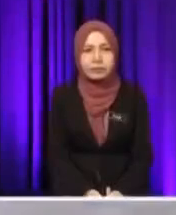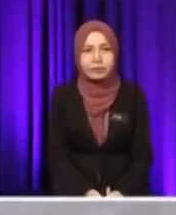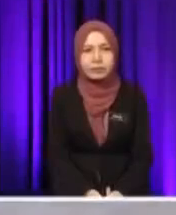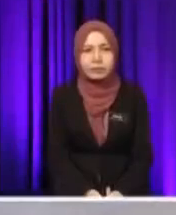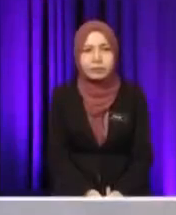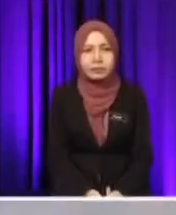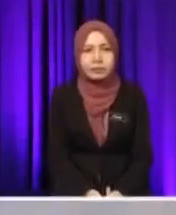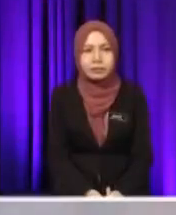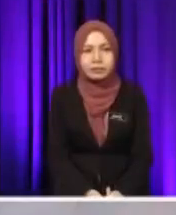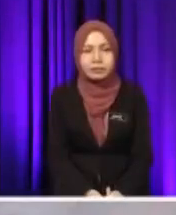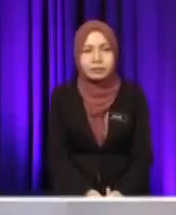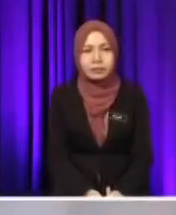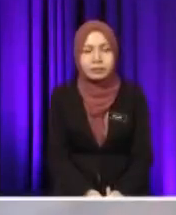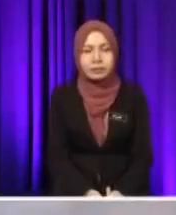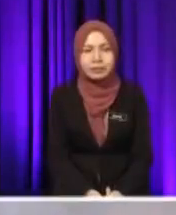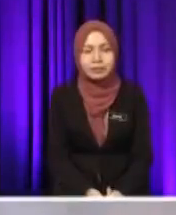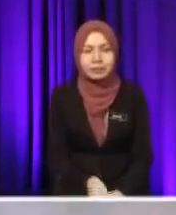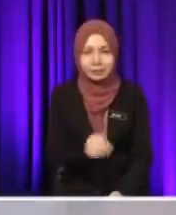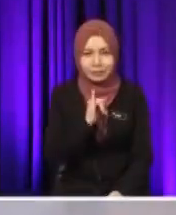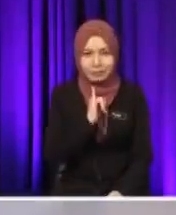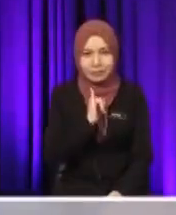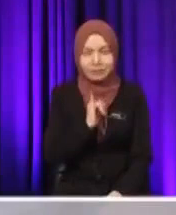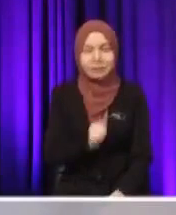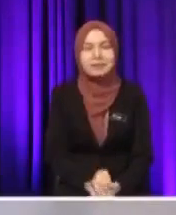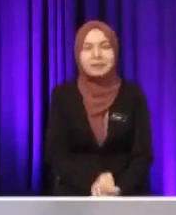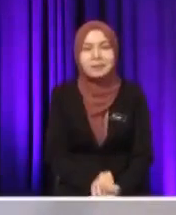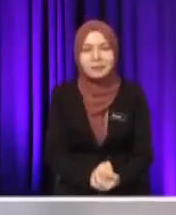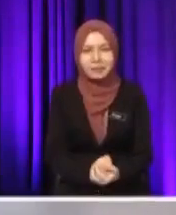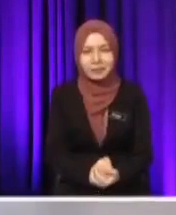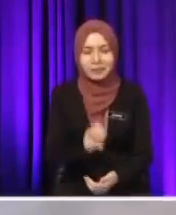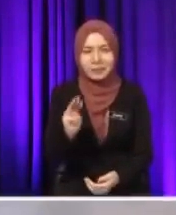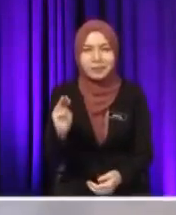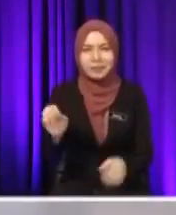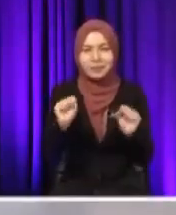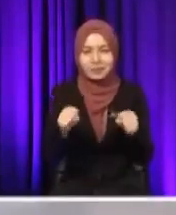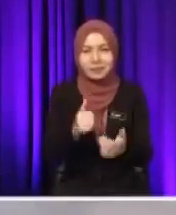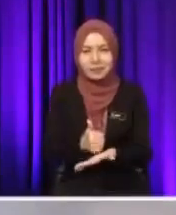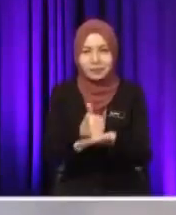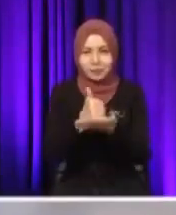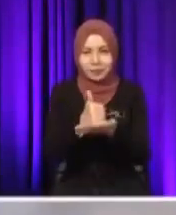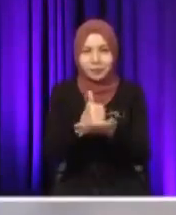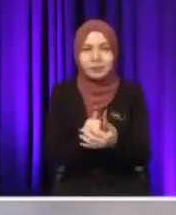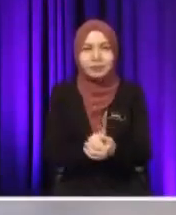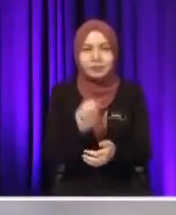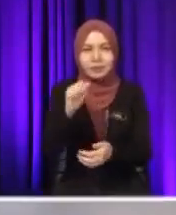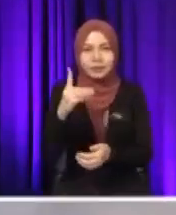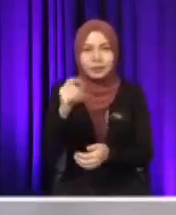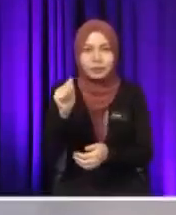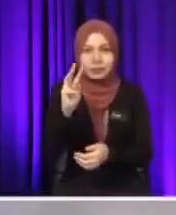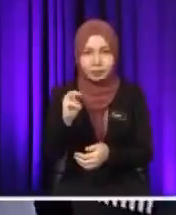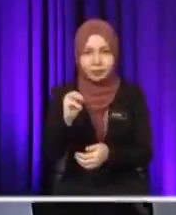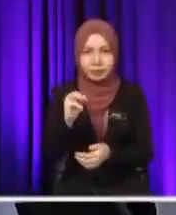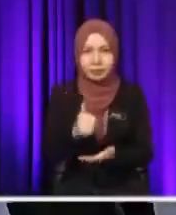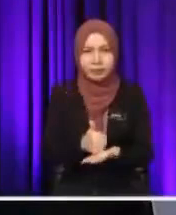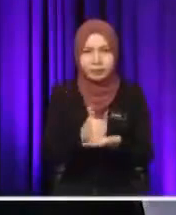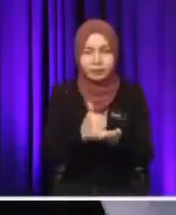tolong. Nasib baik ada Adam hari ni. Okey, ini apa? Penyepit. Penyepit. Okey. Yes. Untuk tak nak